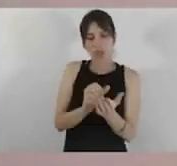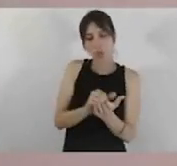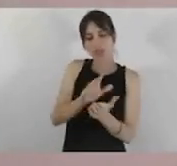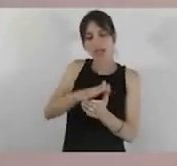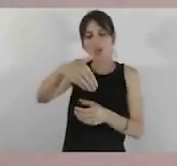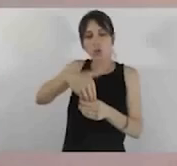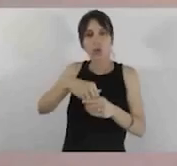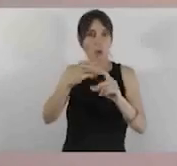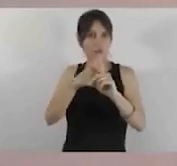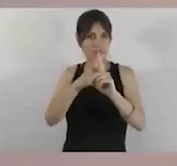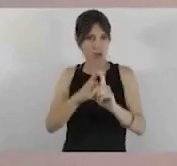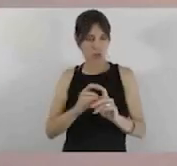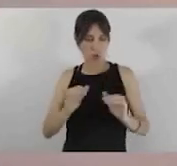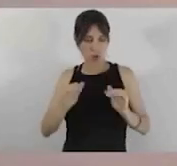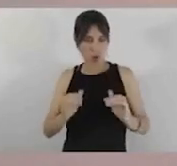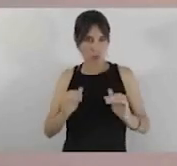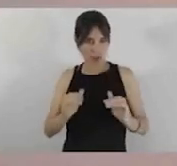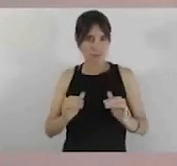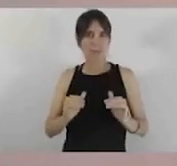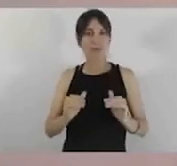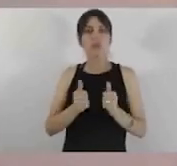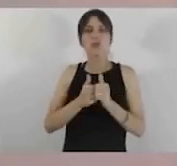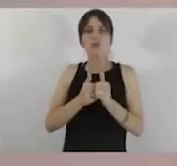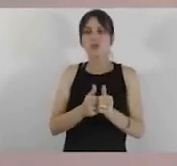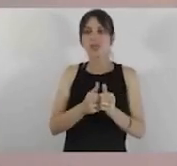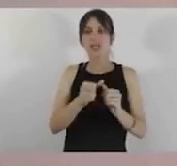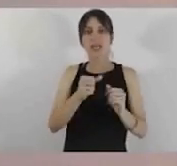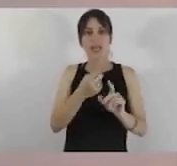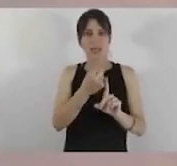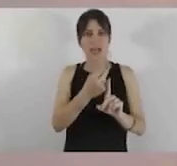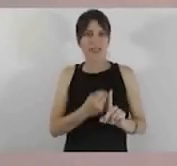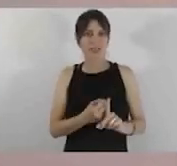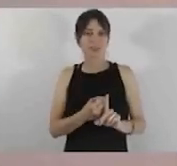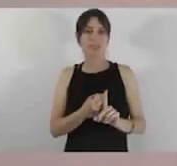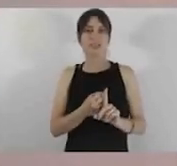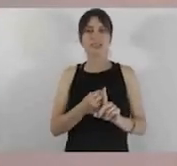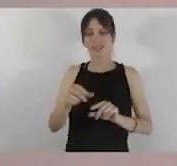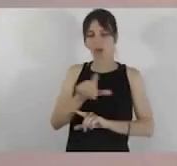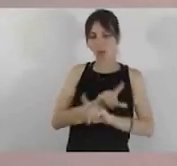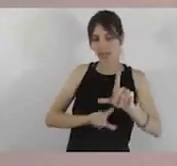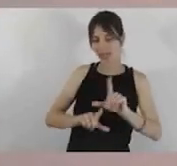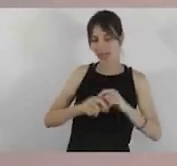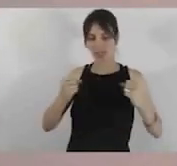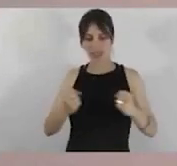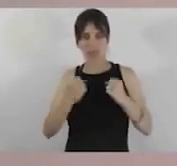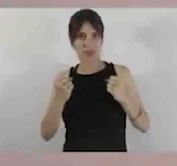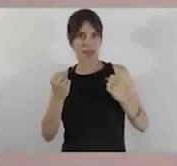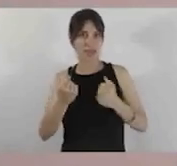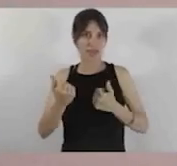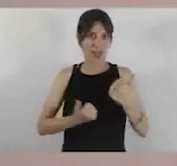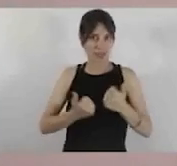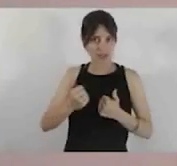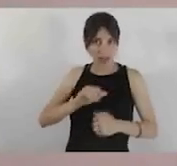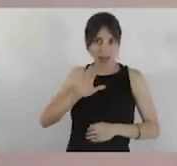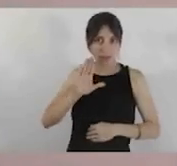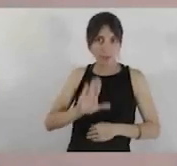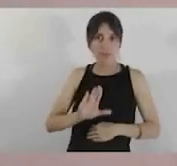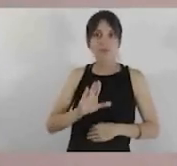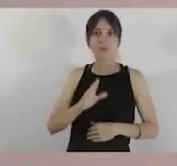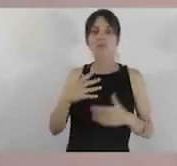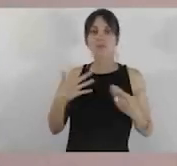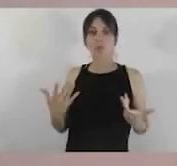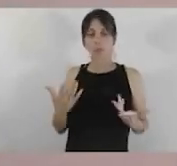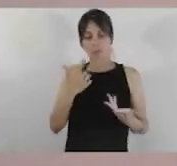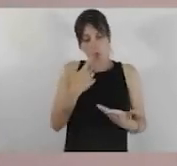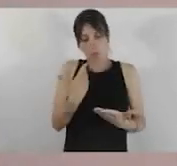calcul est basé sur l'indice ILAT, l'indice des loyers des activités tertiaires. Donc c'est un rapport intéressant et qui permet de montrer